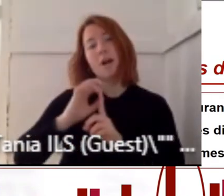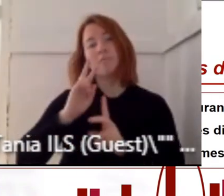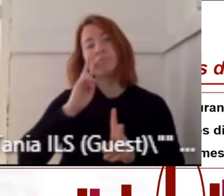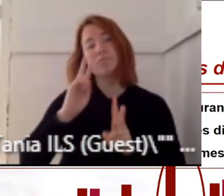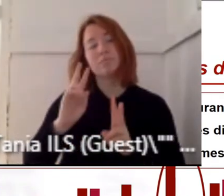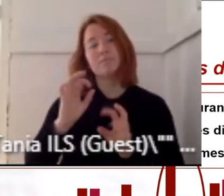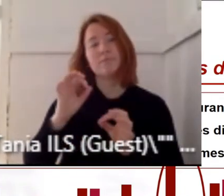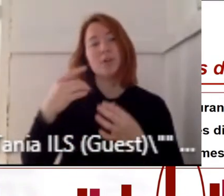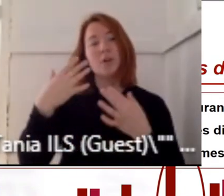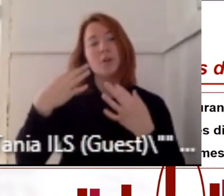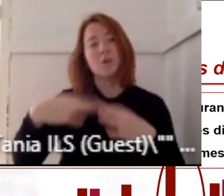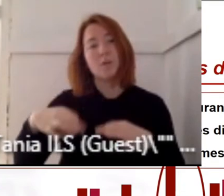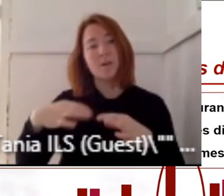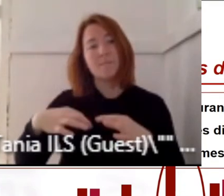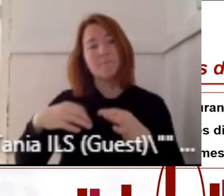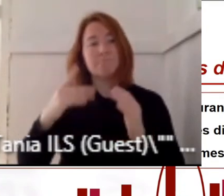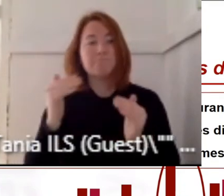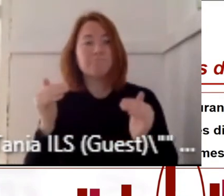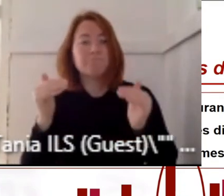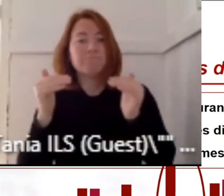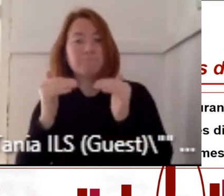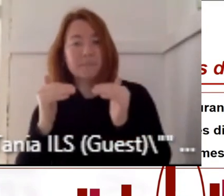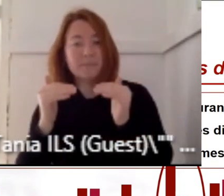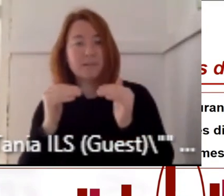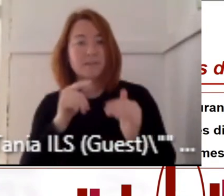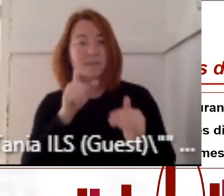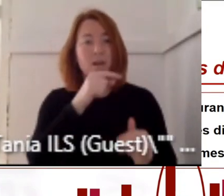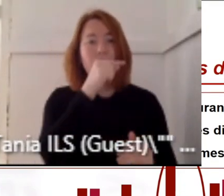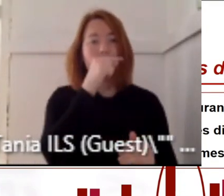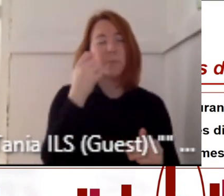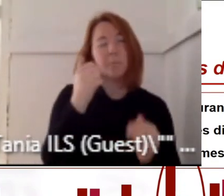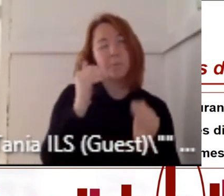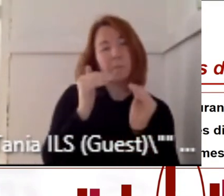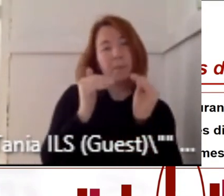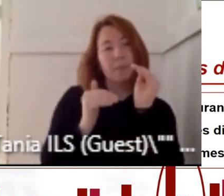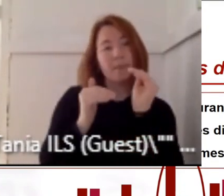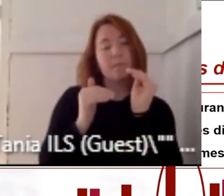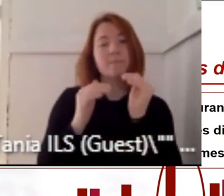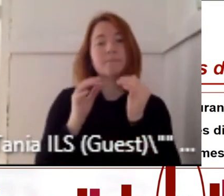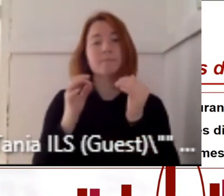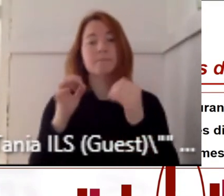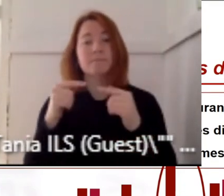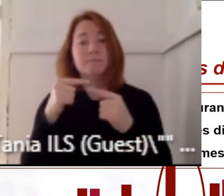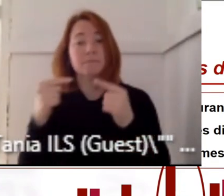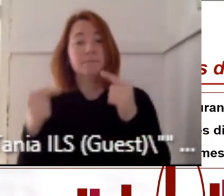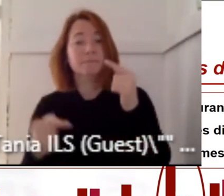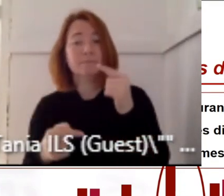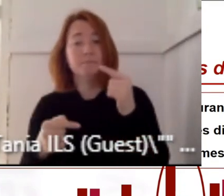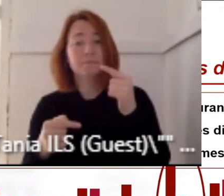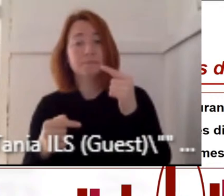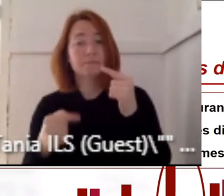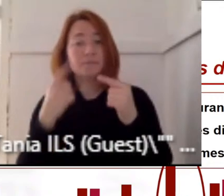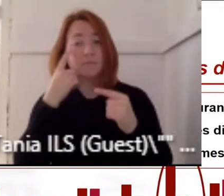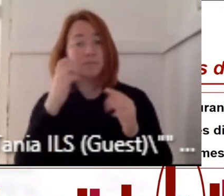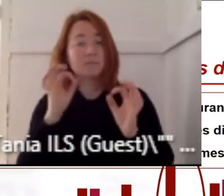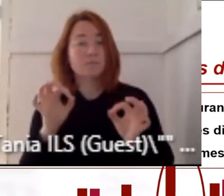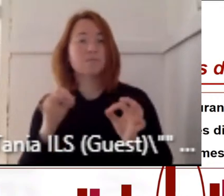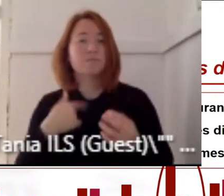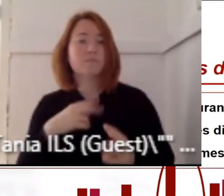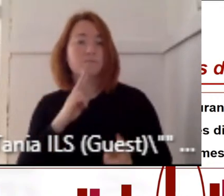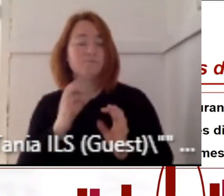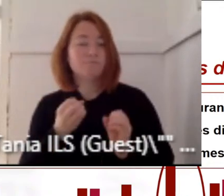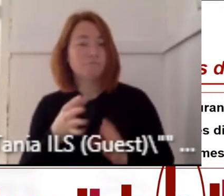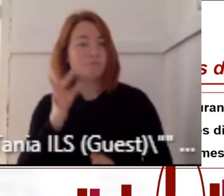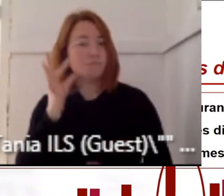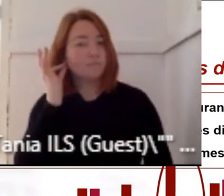doncs, acostuma a estar més igualat, o els homes per sobre, mentre que la resta doncs, acostuma a manifestar-ho més les dones. No? I per tant,